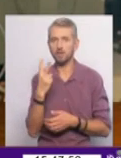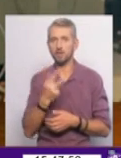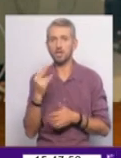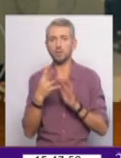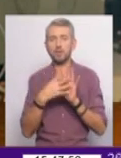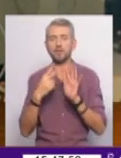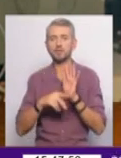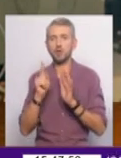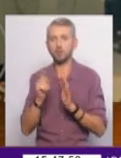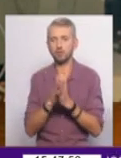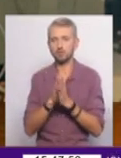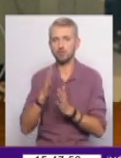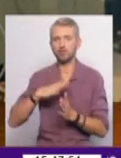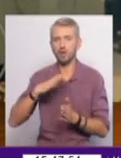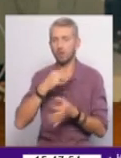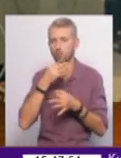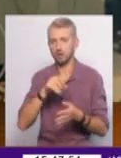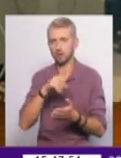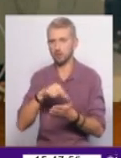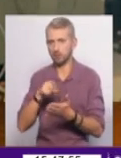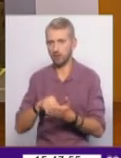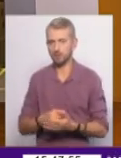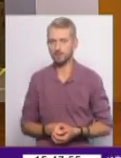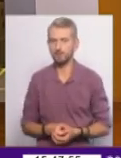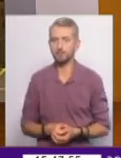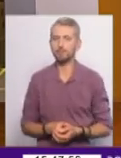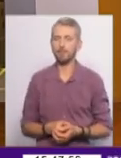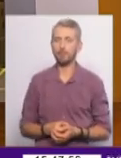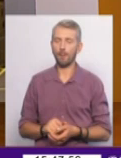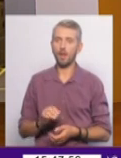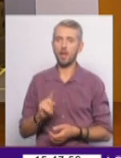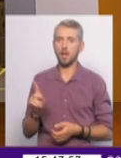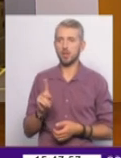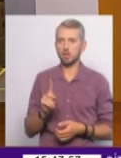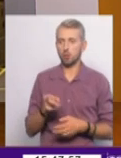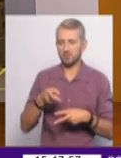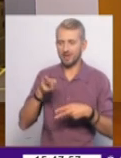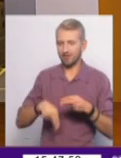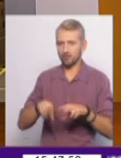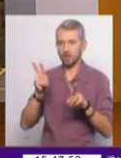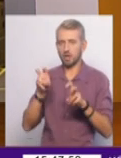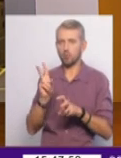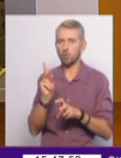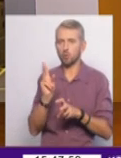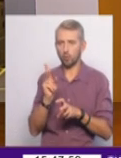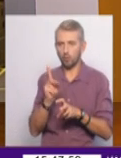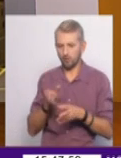223-09-71. Будь ласка, чекаємо будь-яких запитань. Отже, пане Павло, щоб вже закінчити тему другого виїзду з